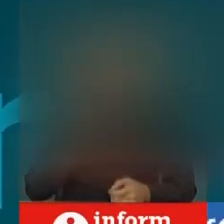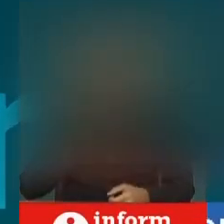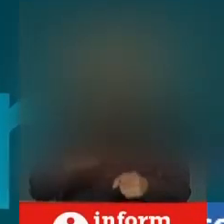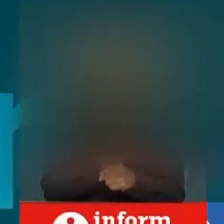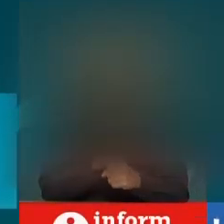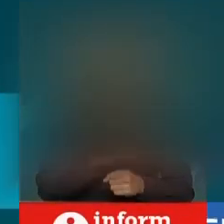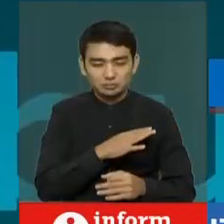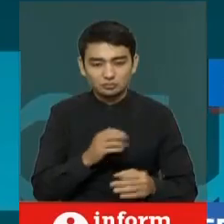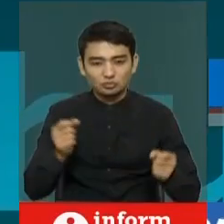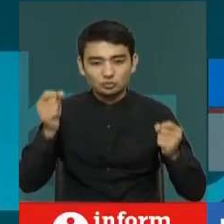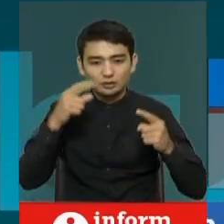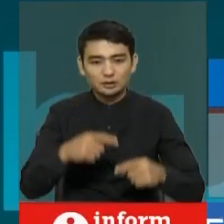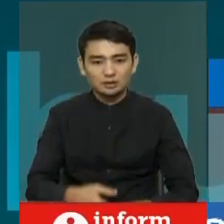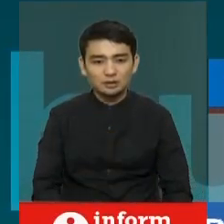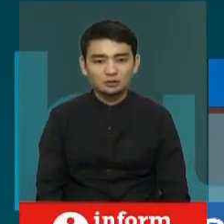Анитов.